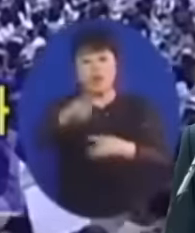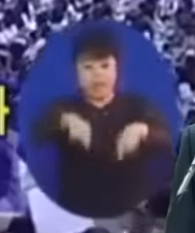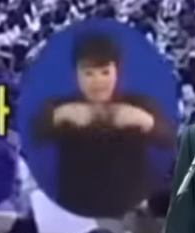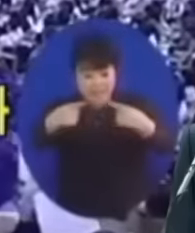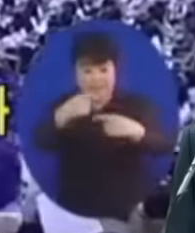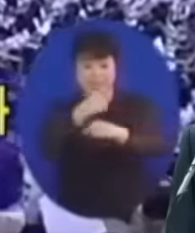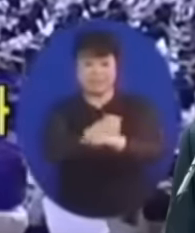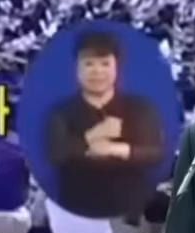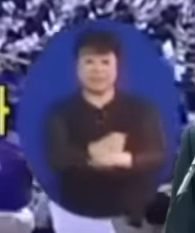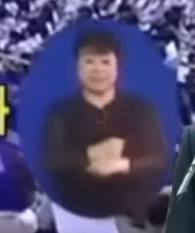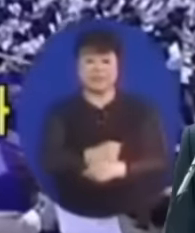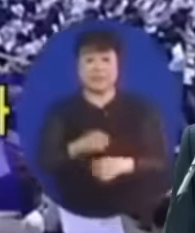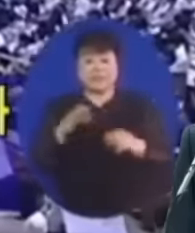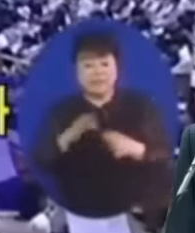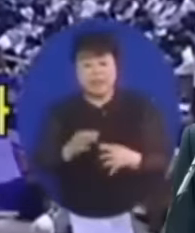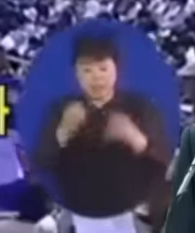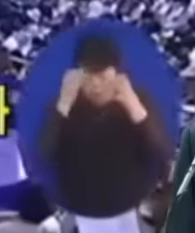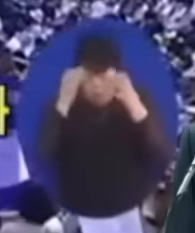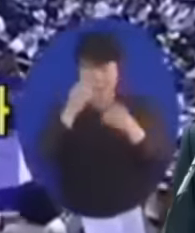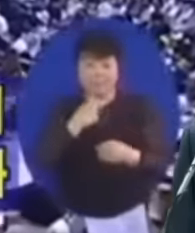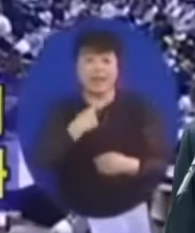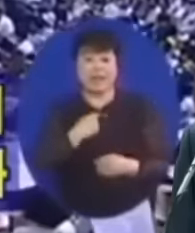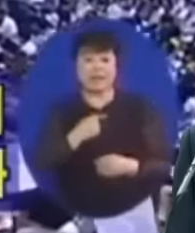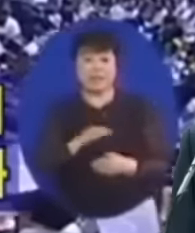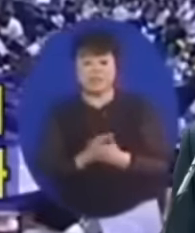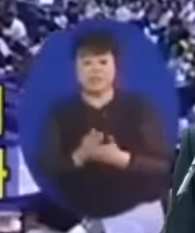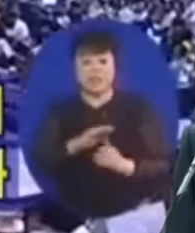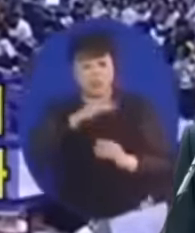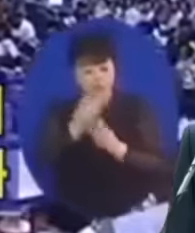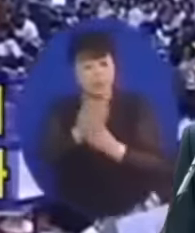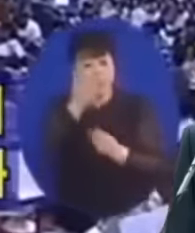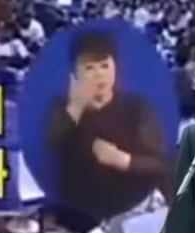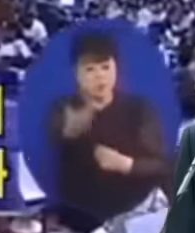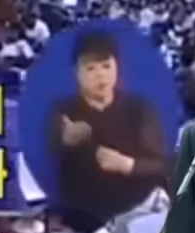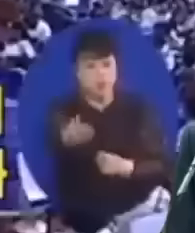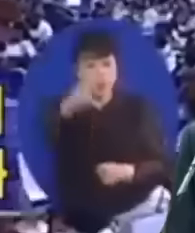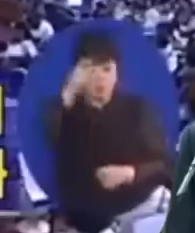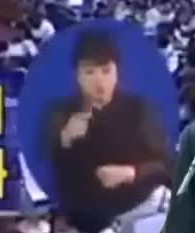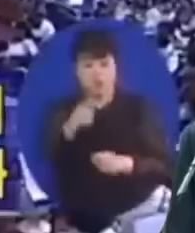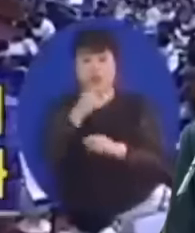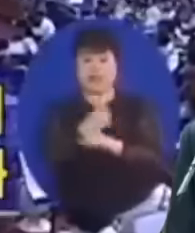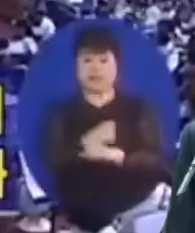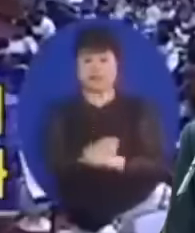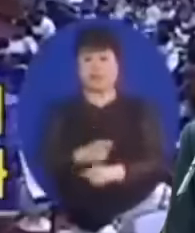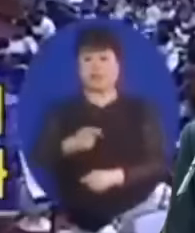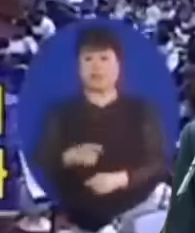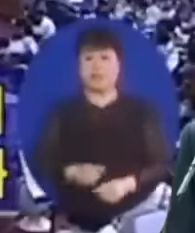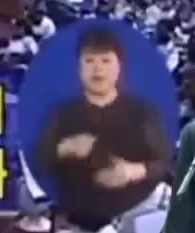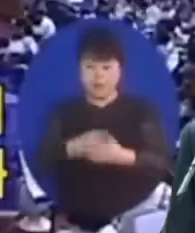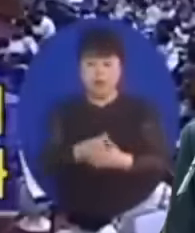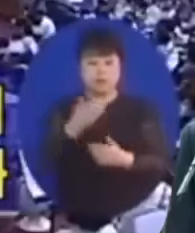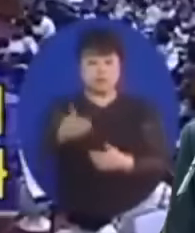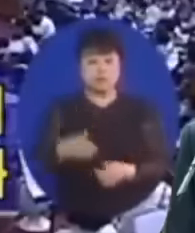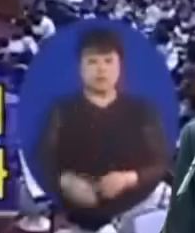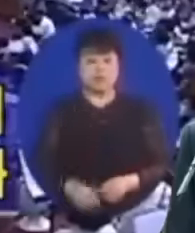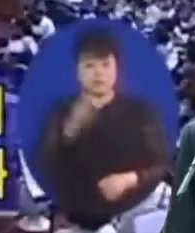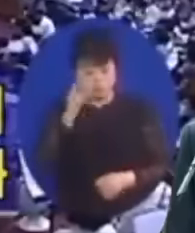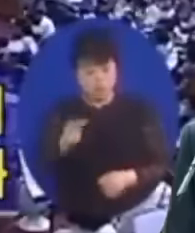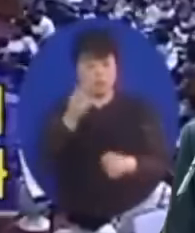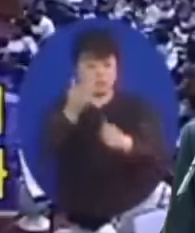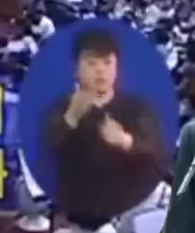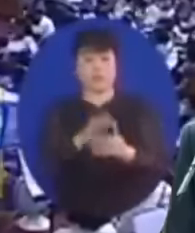들어가게 하시니가 잠깐 고난을 당한 너희를 친히 온전하게 하시며 굳건하게 하시며 강하게 하시며 틀을 견고하게